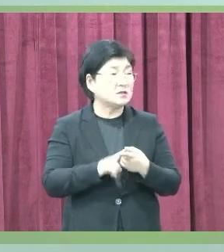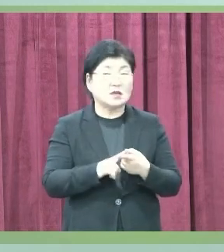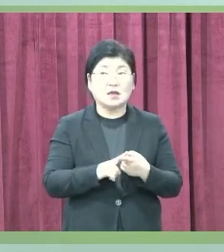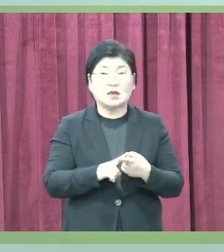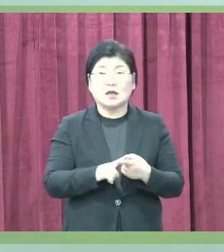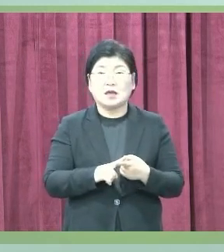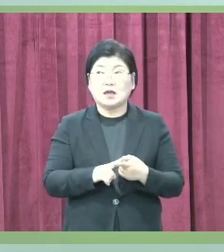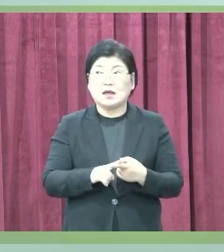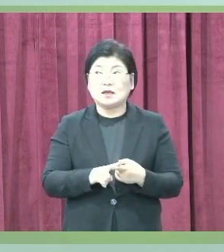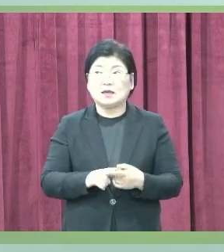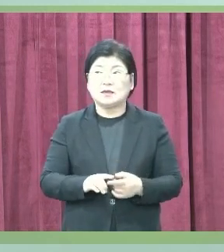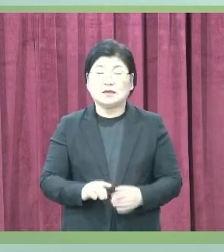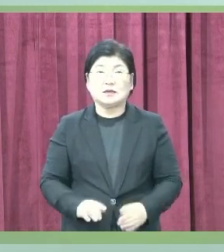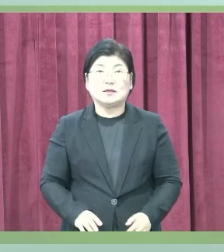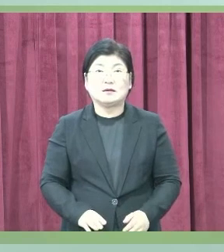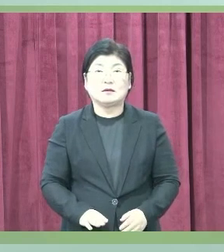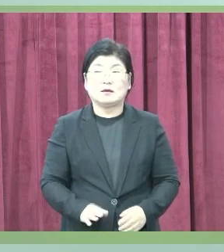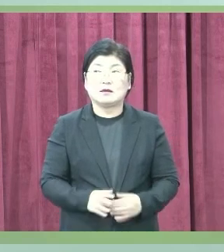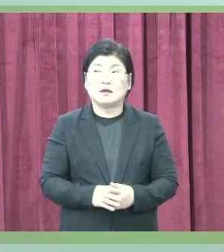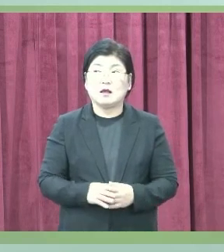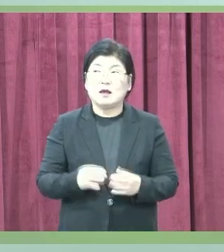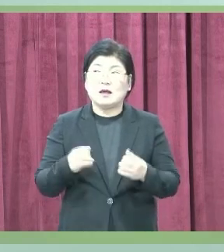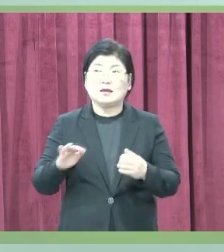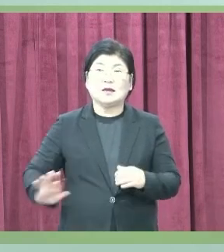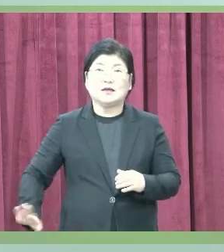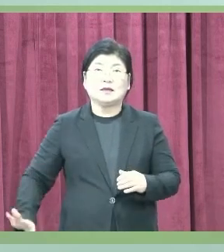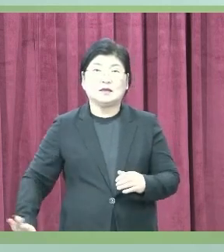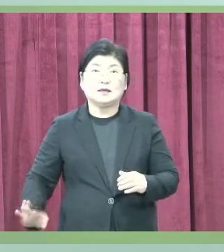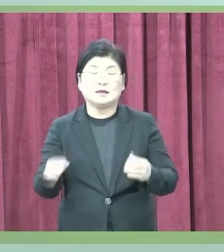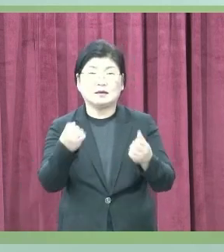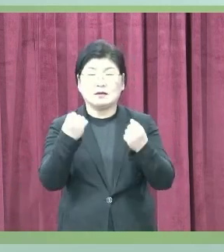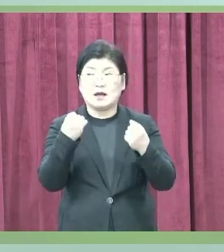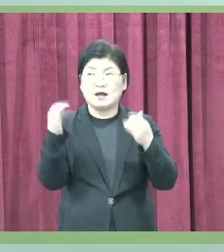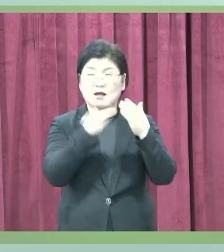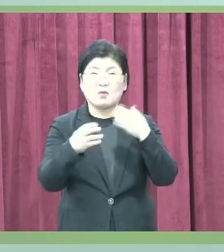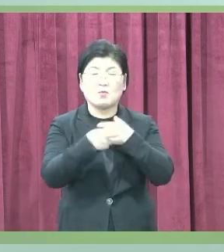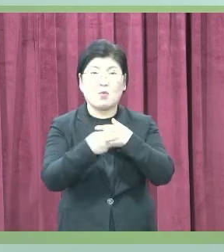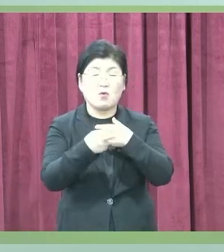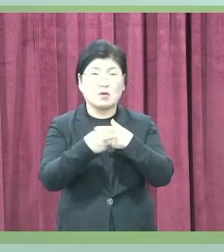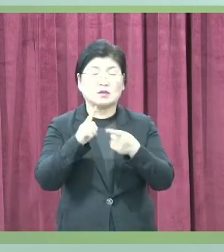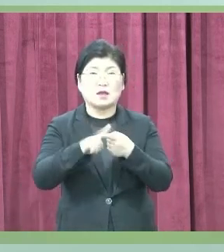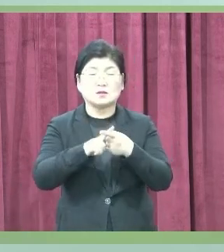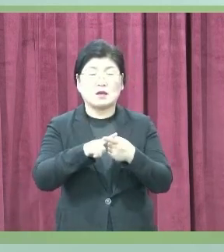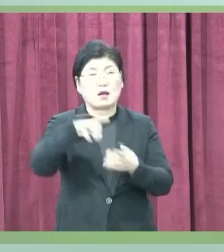문제가 없는지, 일단 건보공단에서 전국민 건강보건 통계를 내고